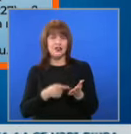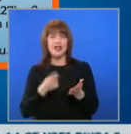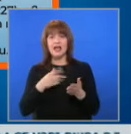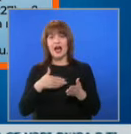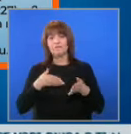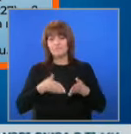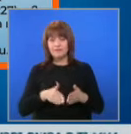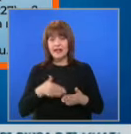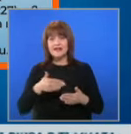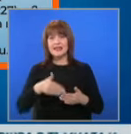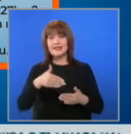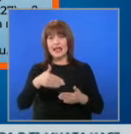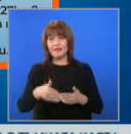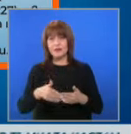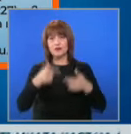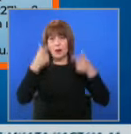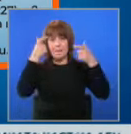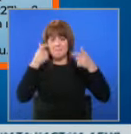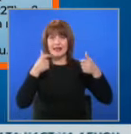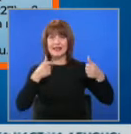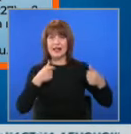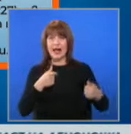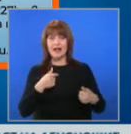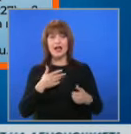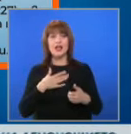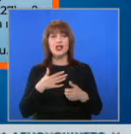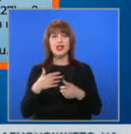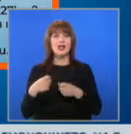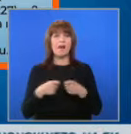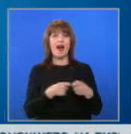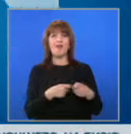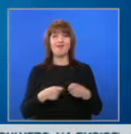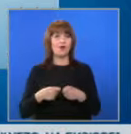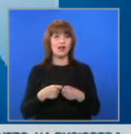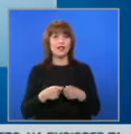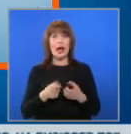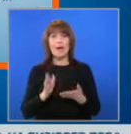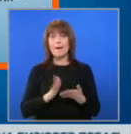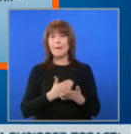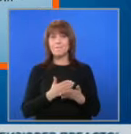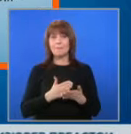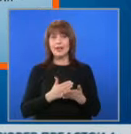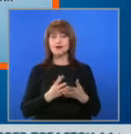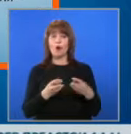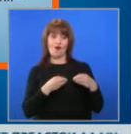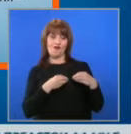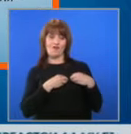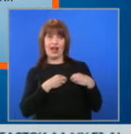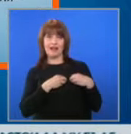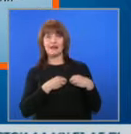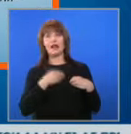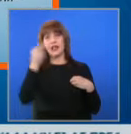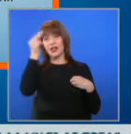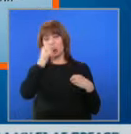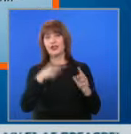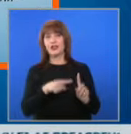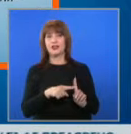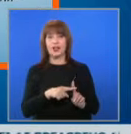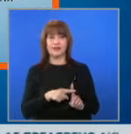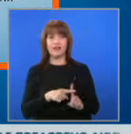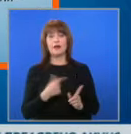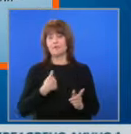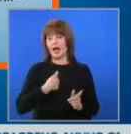на патриаршеския престол и обяви, че се води война срещу вярата и църквата. Каза, че експерти в кавички, сред които агенти на